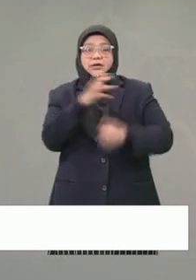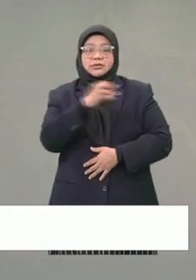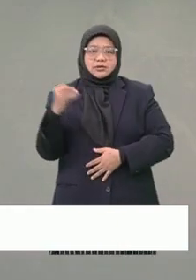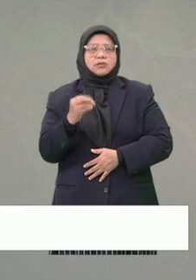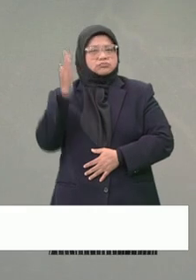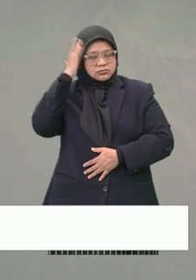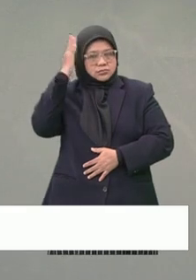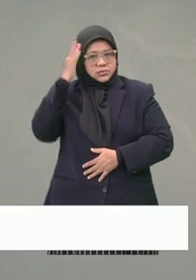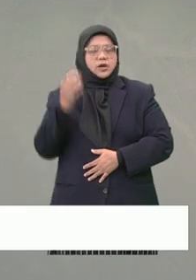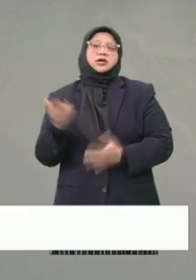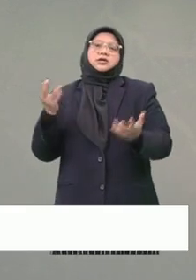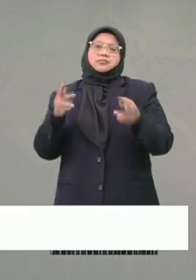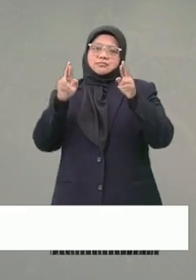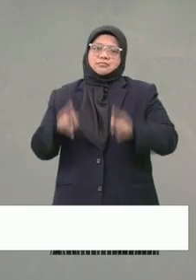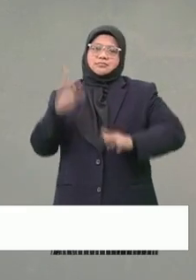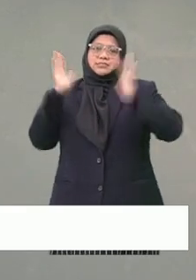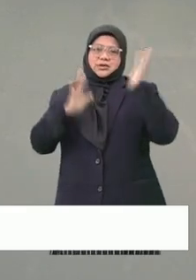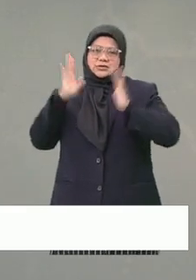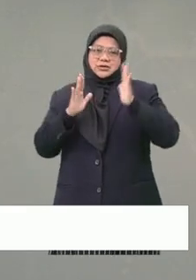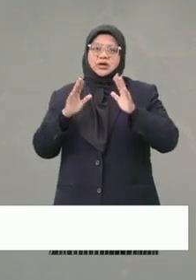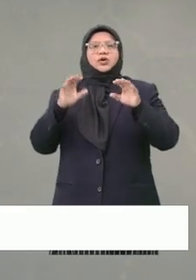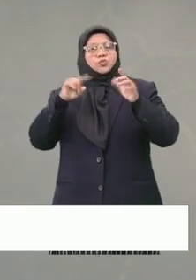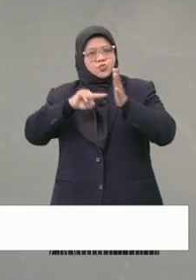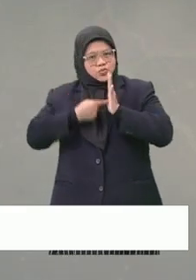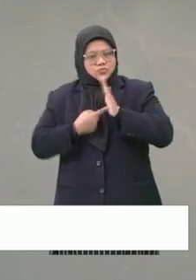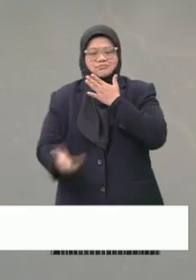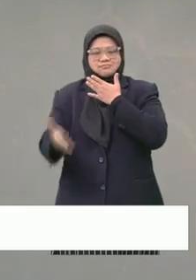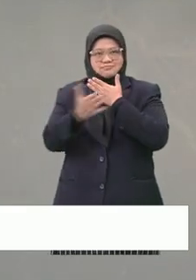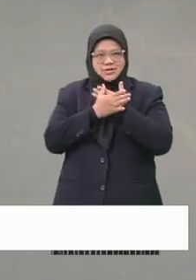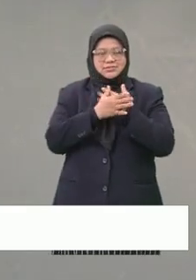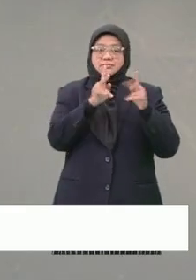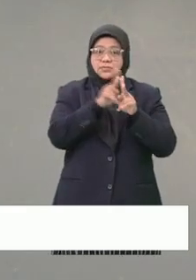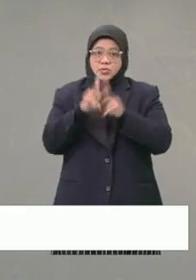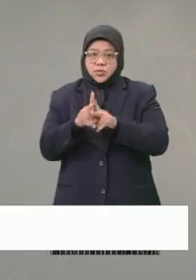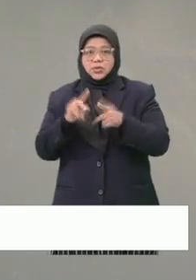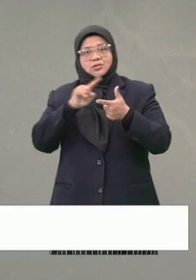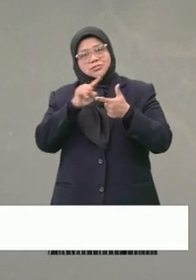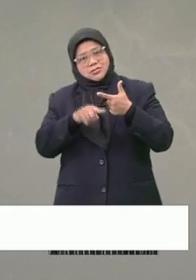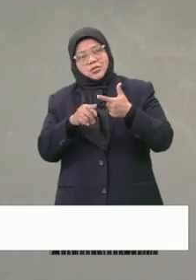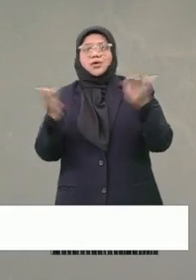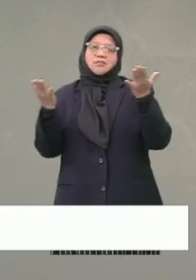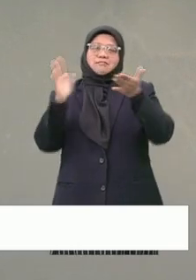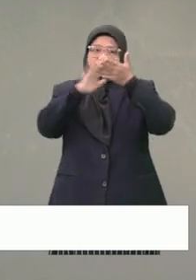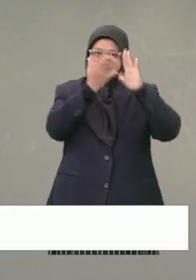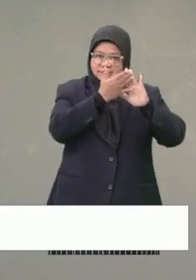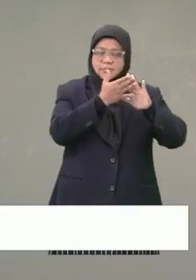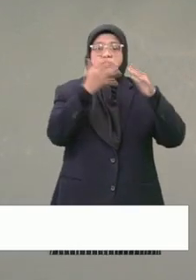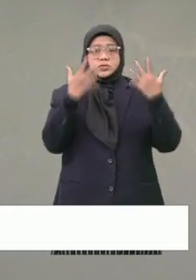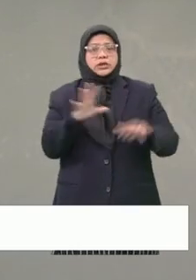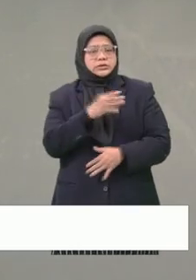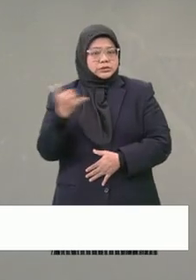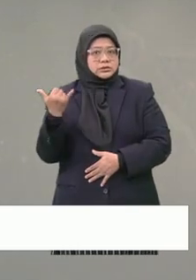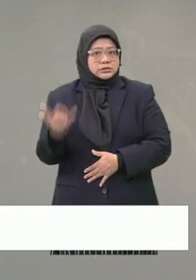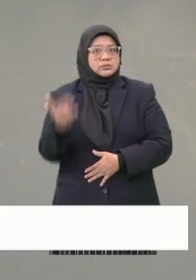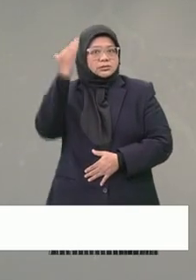ramai ya, rakyat Malaysia mula membuat pergerakan sama ada pulang ke kampung ataupun ada yang sudah balik ke bandar dan sebagainya. Kita nak tahulah